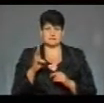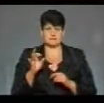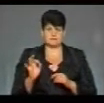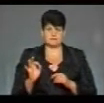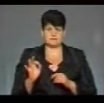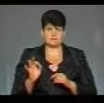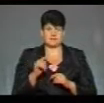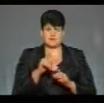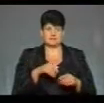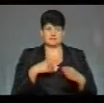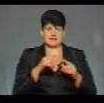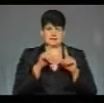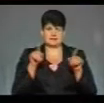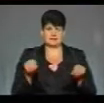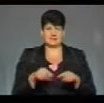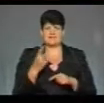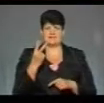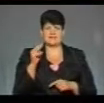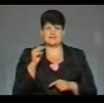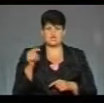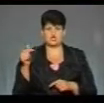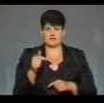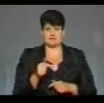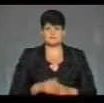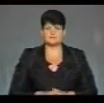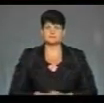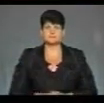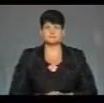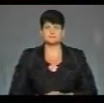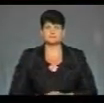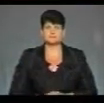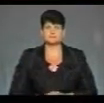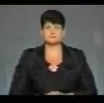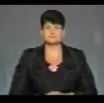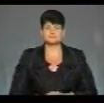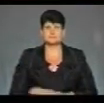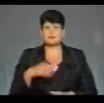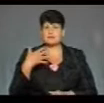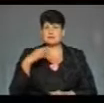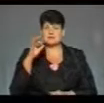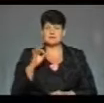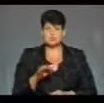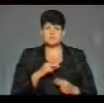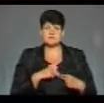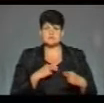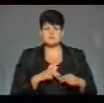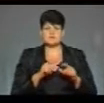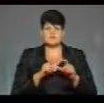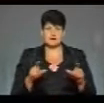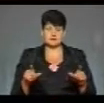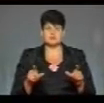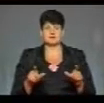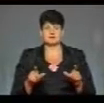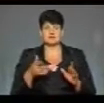оцінюванні. Їм вручили сертифікати на 2000 гривень, повідомила Ольга Похиляк. 50% працівників закладів інклюзивної освіти